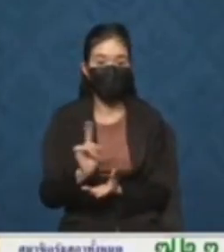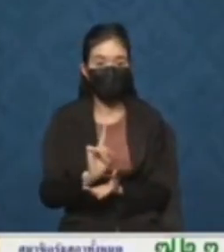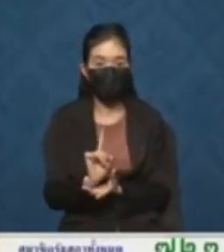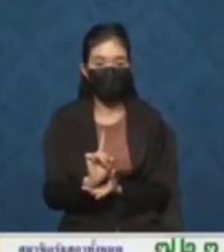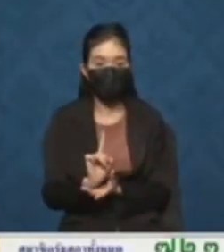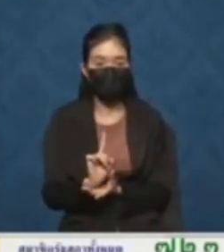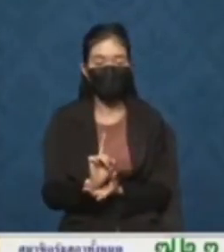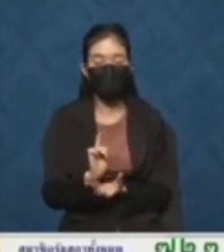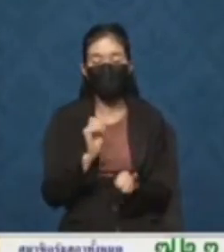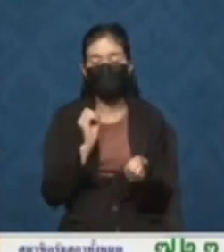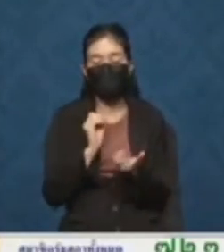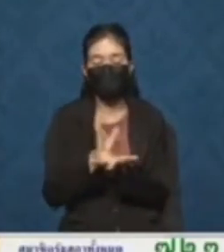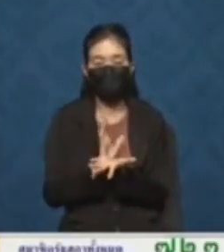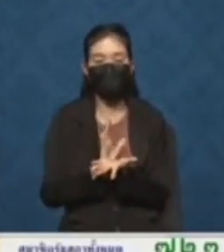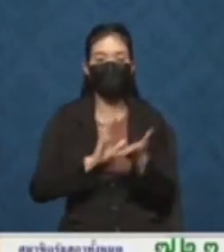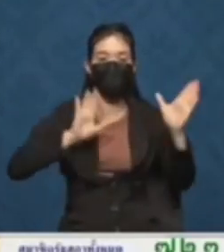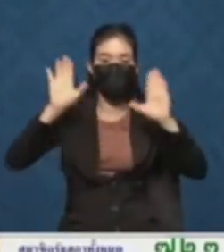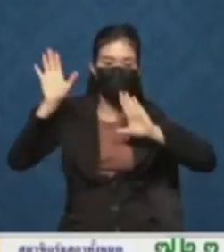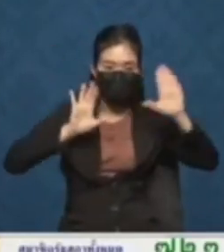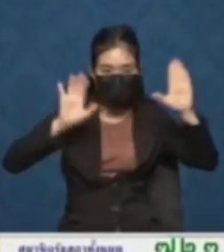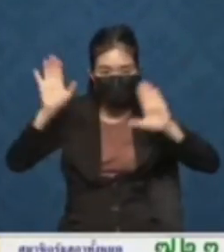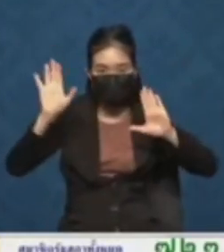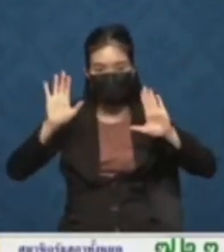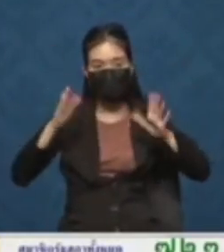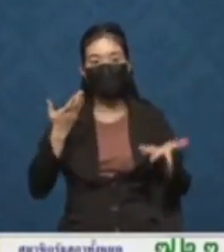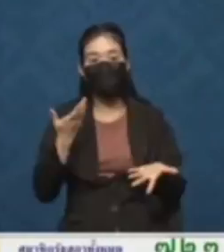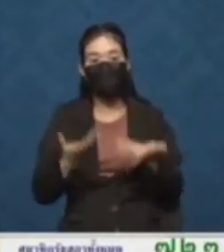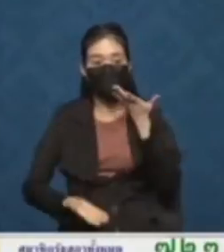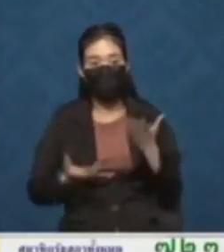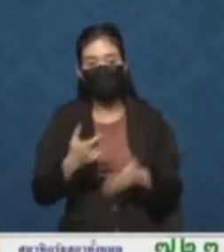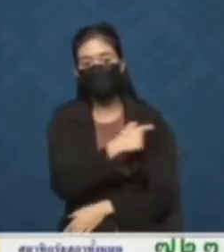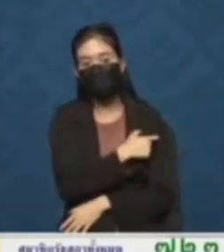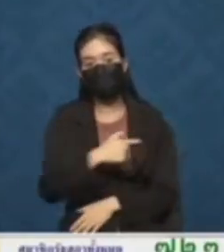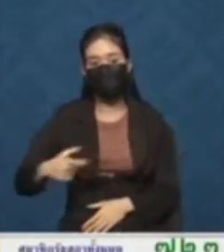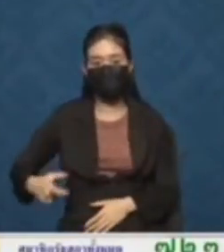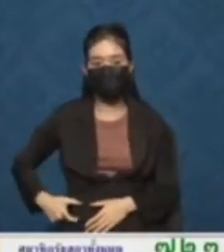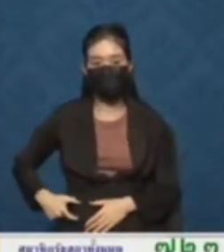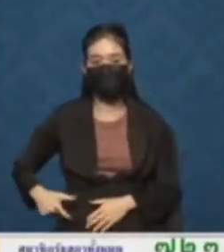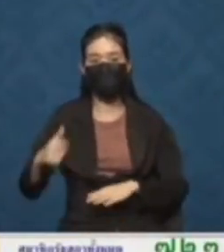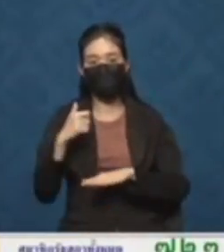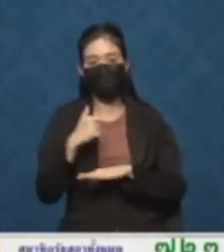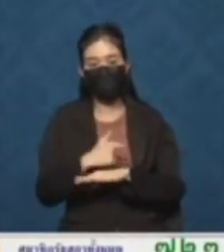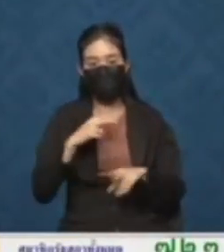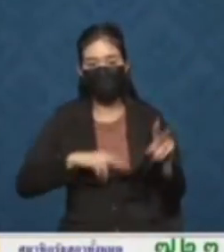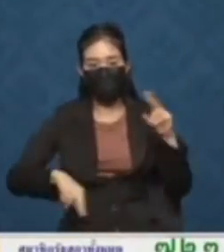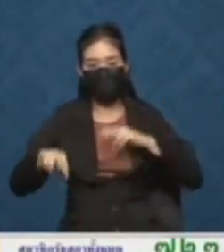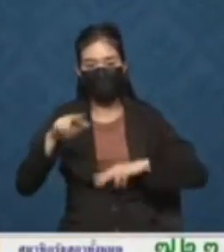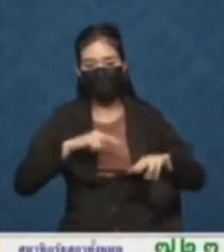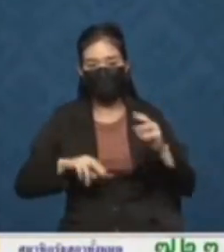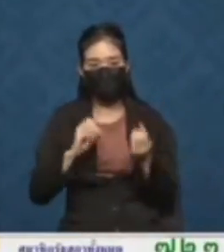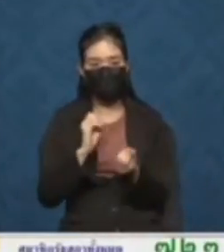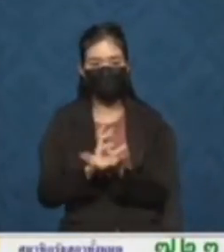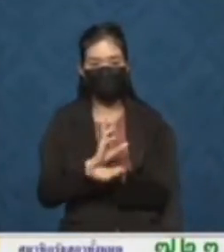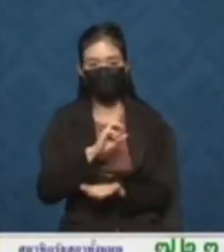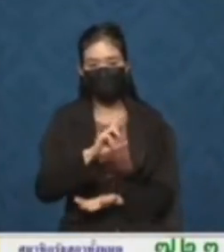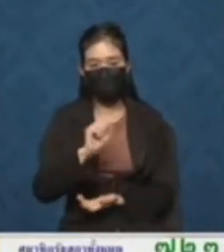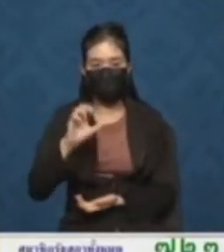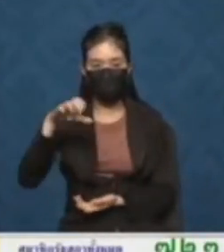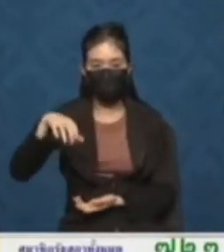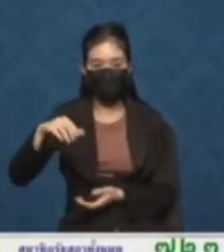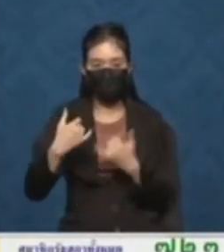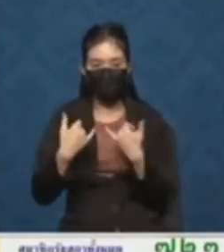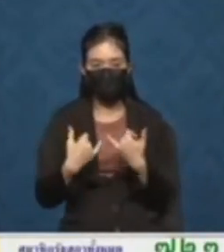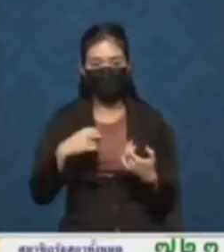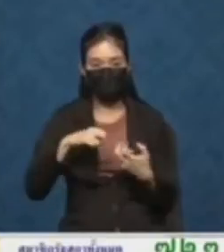ธิปไตยอันมีพระมหากษัตริย์ทรงเป็นประมุขระบบรัฐสภาตลอดจนปัญหาปากท้องเศรษฐกิ